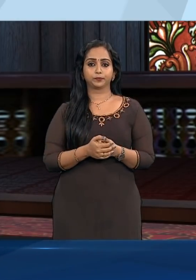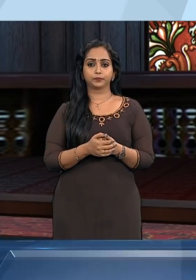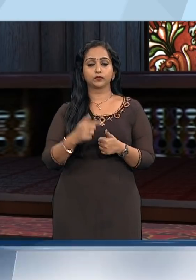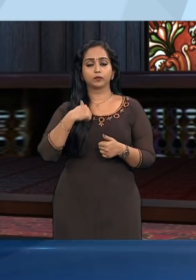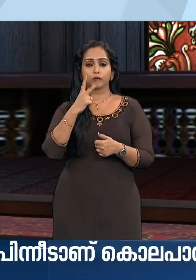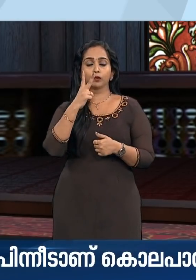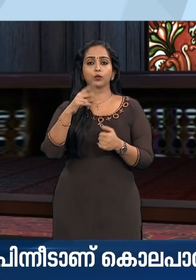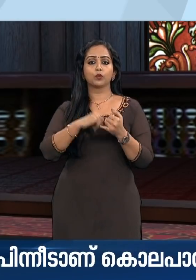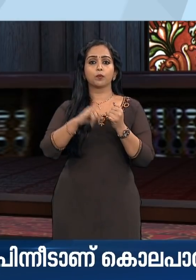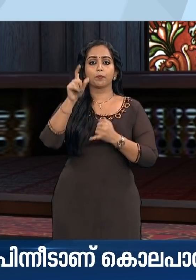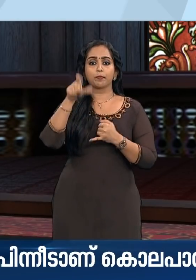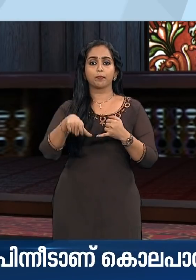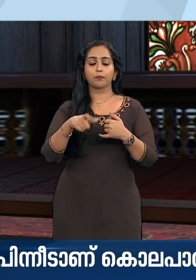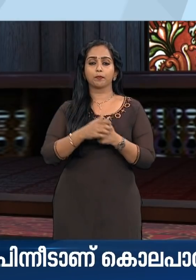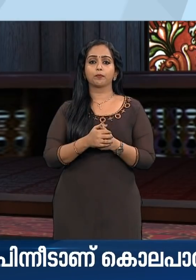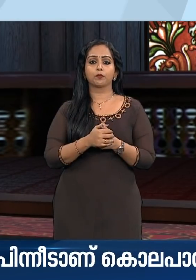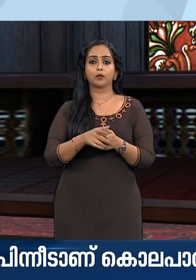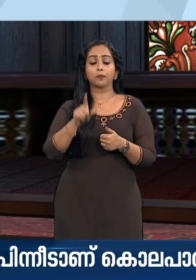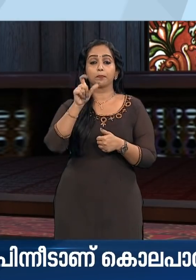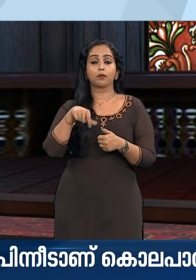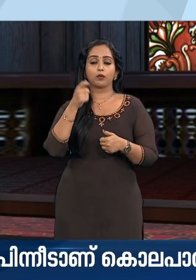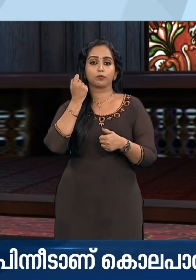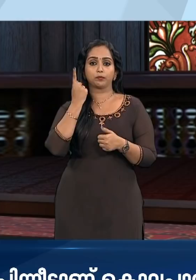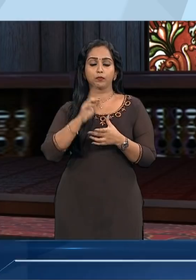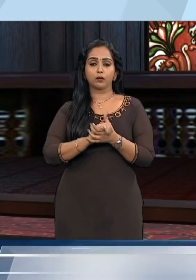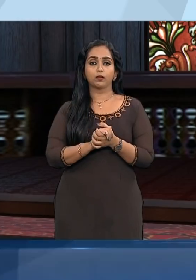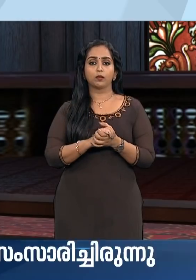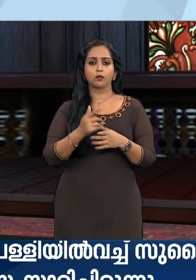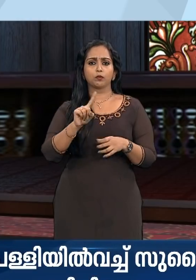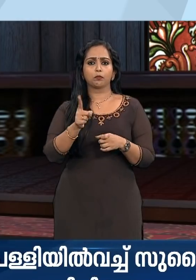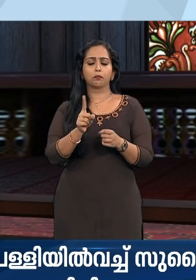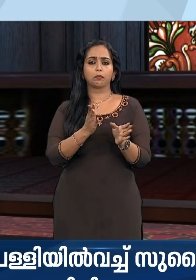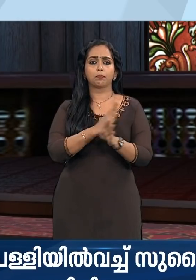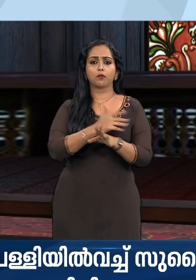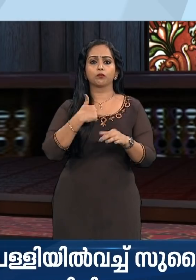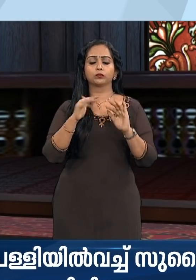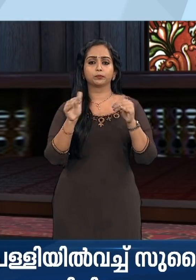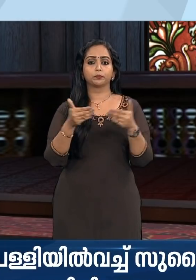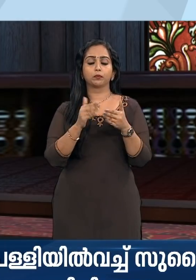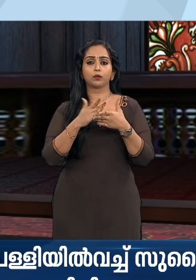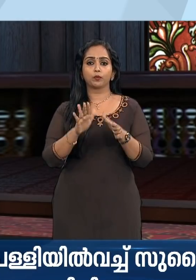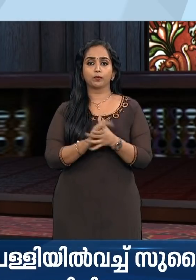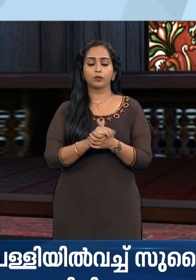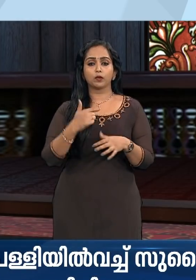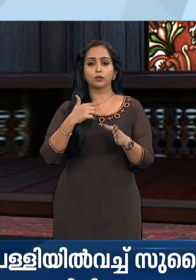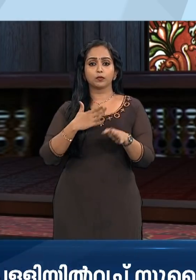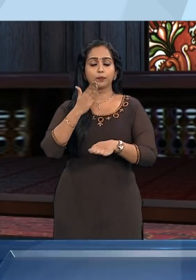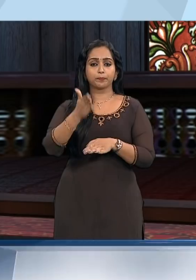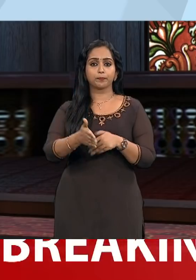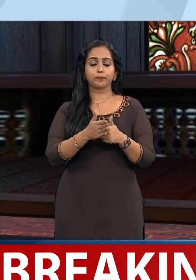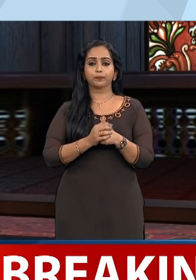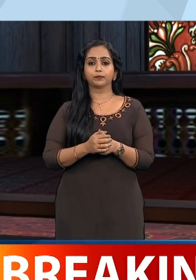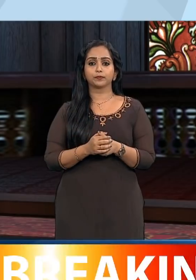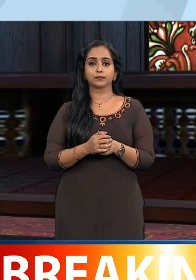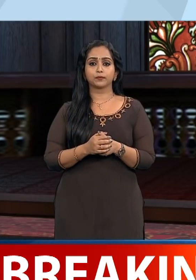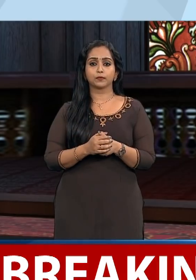നോക്കിയപ്പോൾ സുബൈർ അടുത്ത് വന്ന് നോക്കിയപ്പോഴാണ് അറിയുന്നത് സുബൈറാണ്. അപ്പോൾ ജസ്റ്റ് മിനിറ്റ് മുന്നല്ലേ കണ്ടത്. ഞാൻ അവിടെ പോയി അവരെടുത്ത്